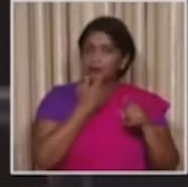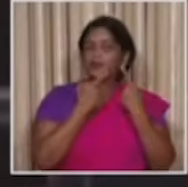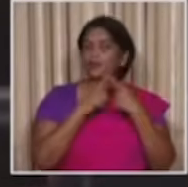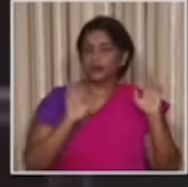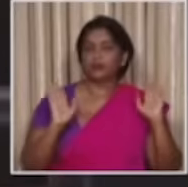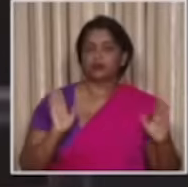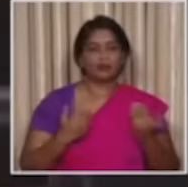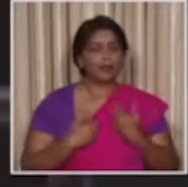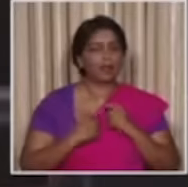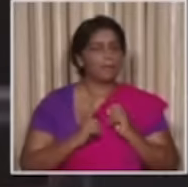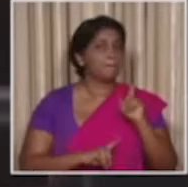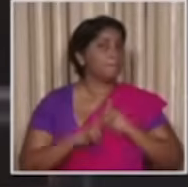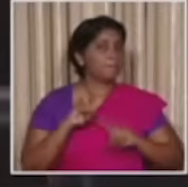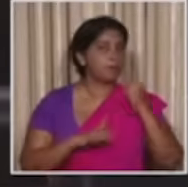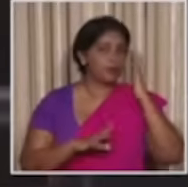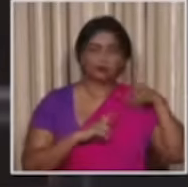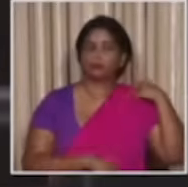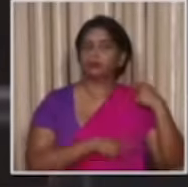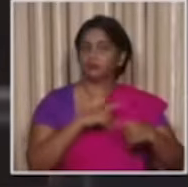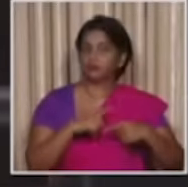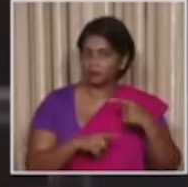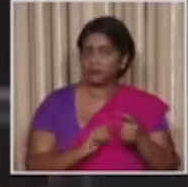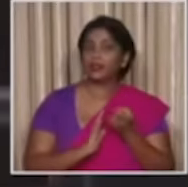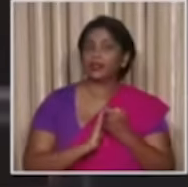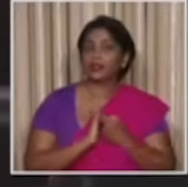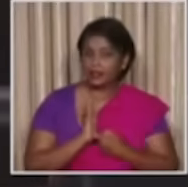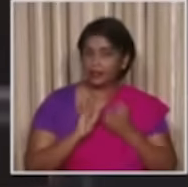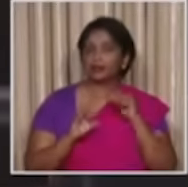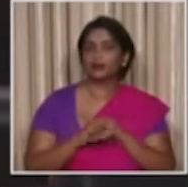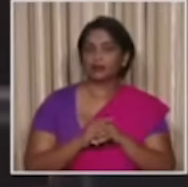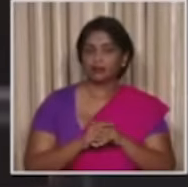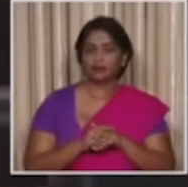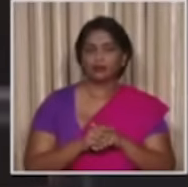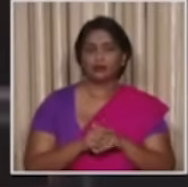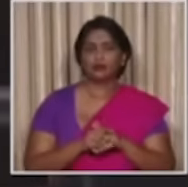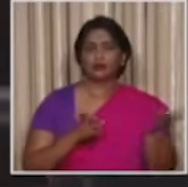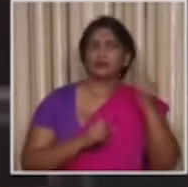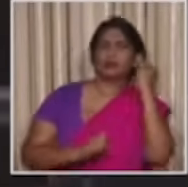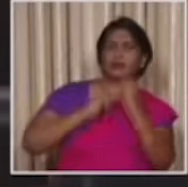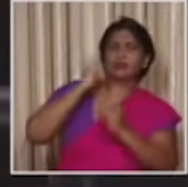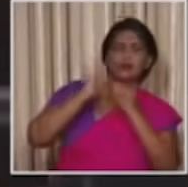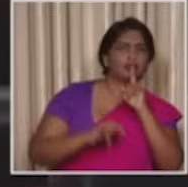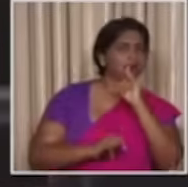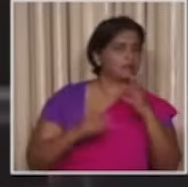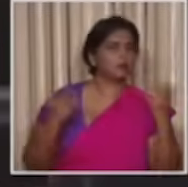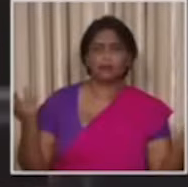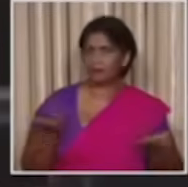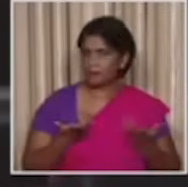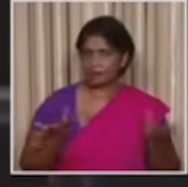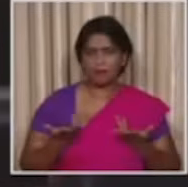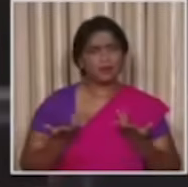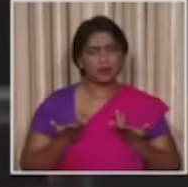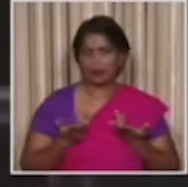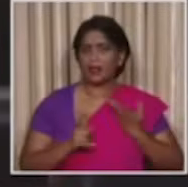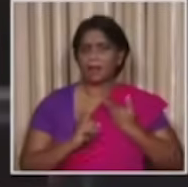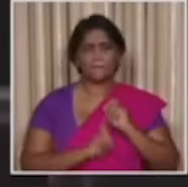ඇරෙන්ඩ අපේ පාර්ලිමේන්තු සම්ප්‍රදාය සහ නීතිය තුළ මෙහෙම නැගිටලා මේක විවේචනය කරන්න ඉඩක් නැහැ. ඉතින් එහෙමනම්